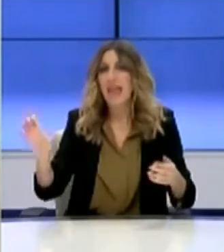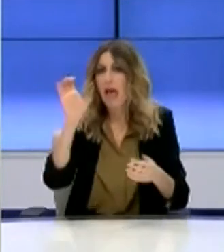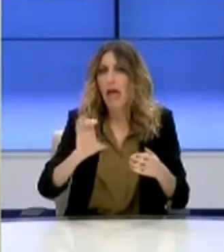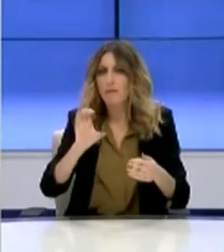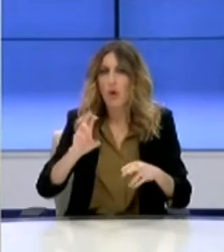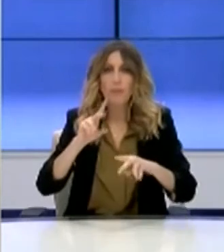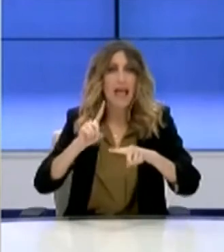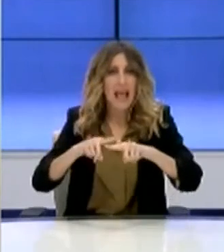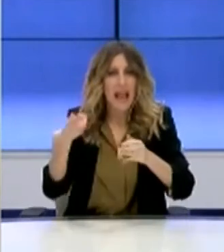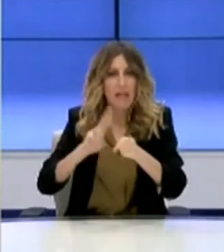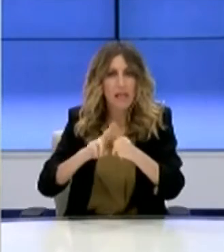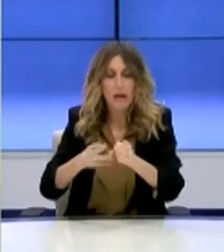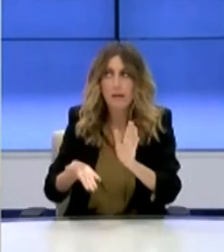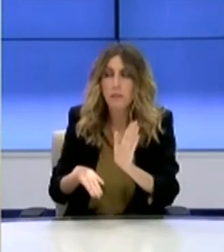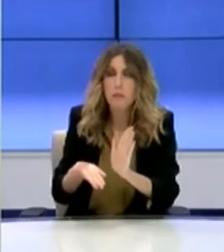5,